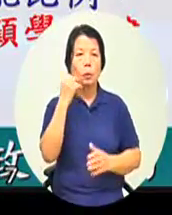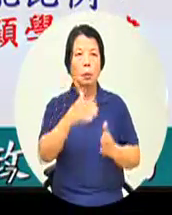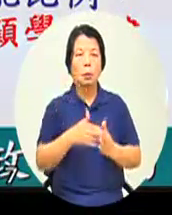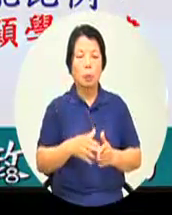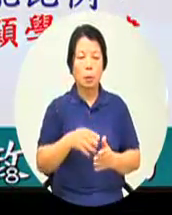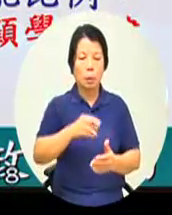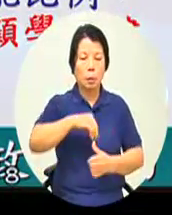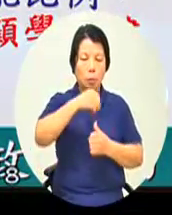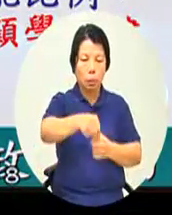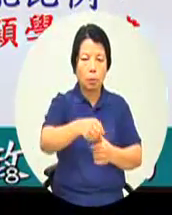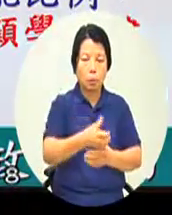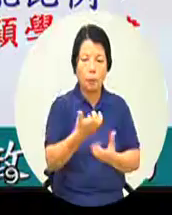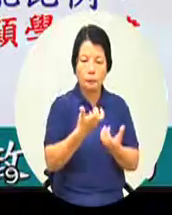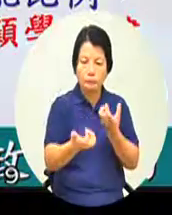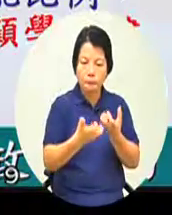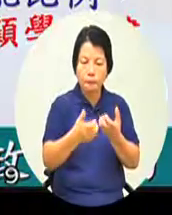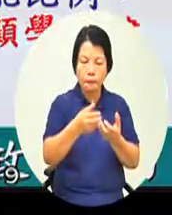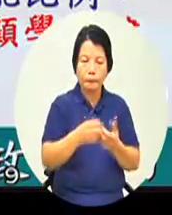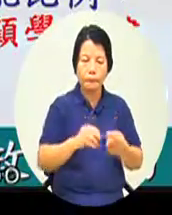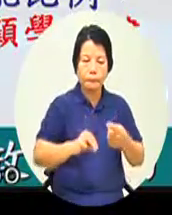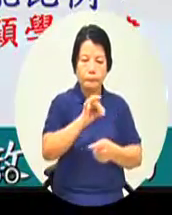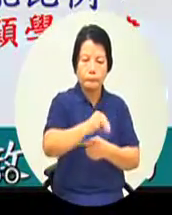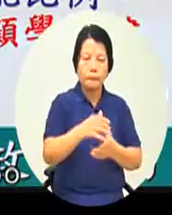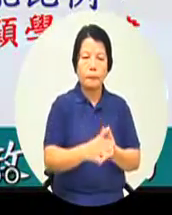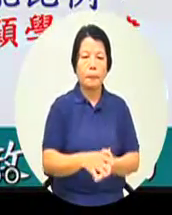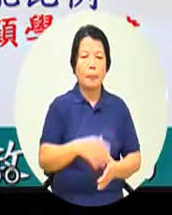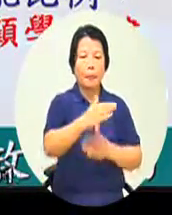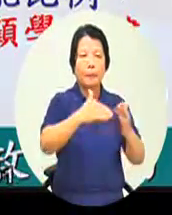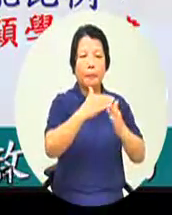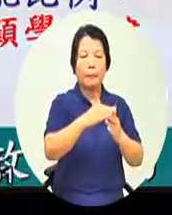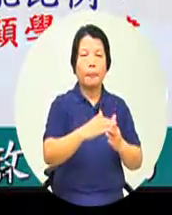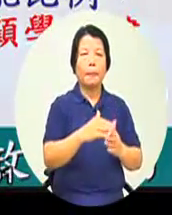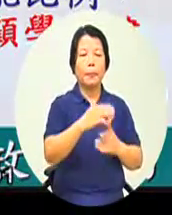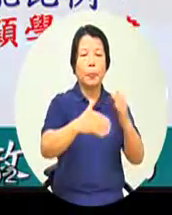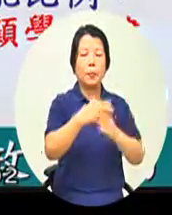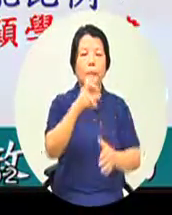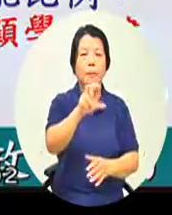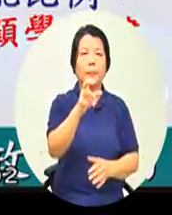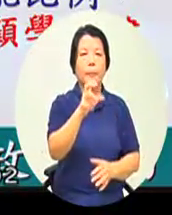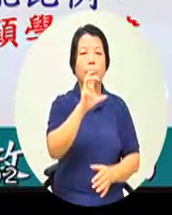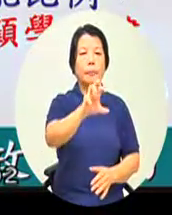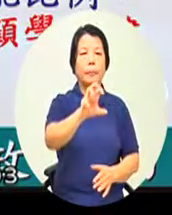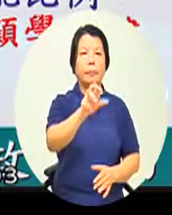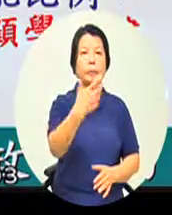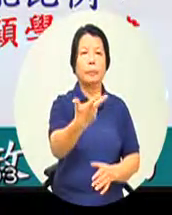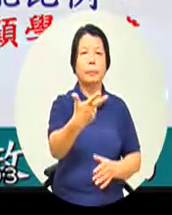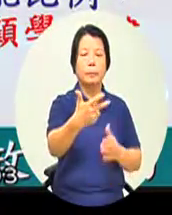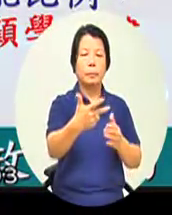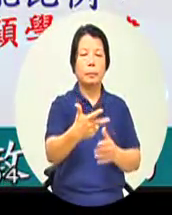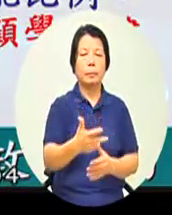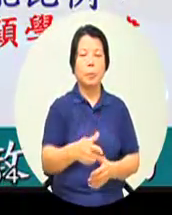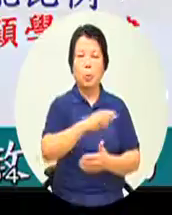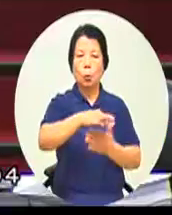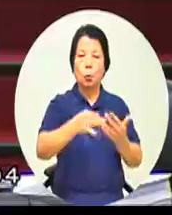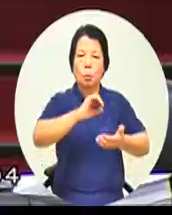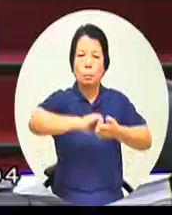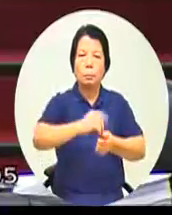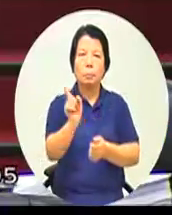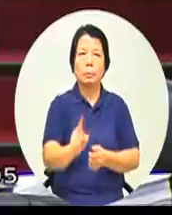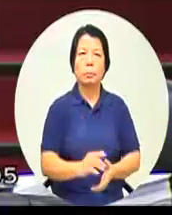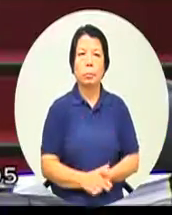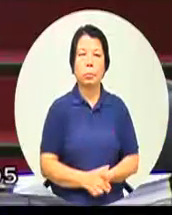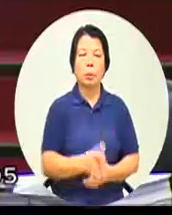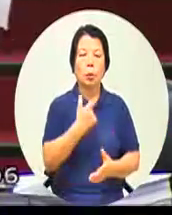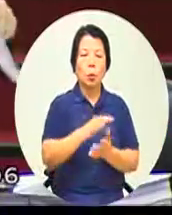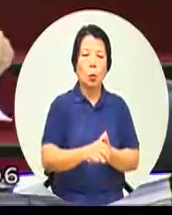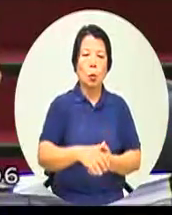配比例啊。我甲你讲有87间咧，真正甲你规定，你规定啥？他要是没有少于